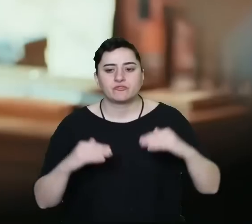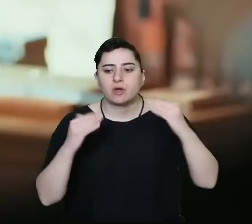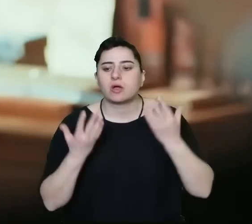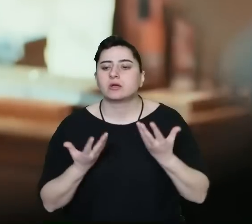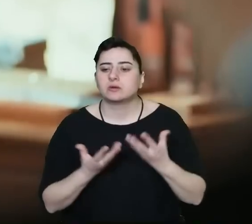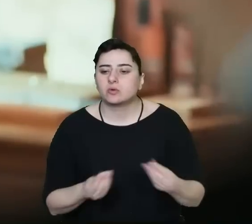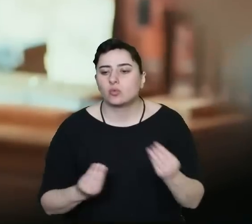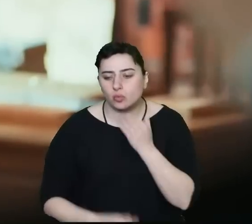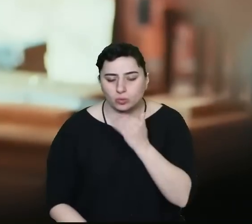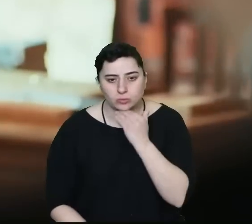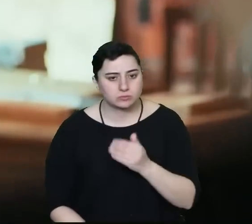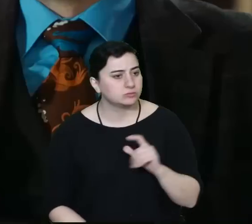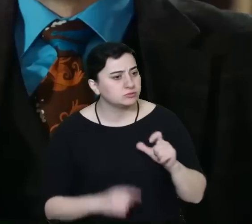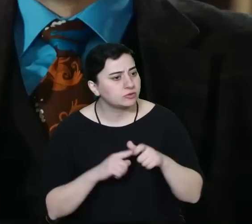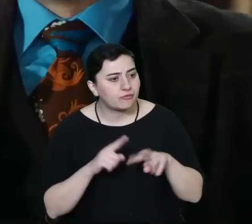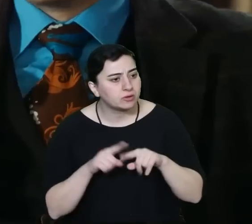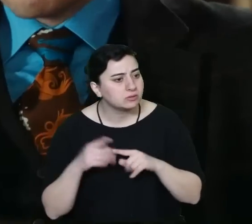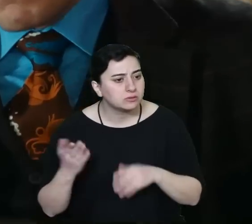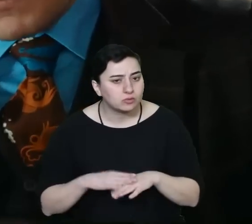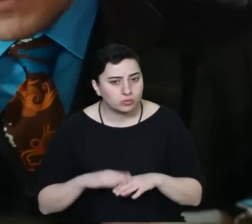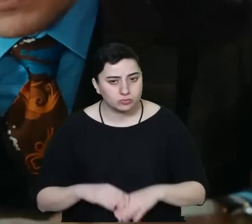perçinlendi. Peki ya Cevat?